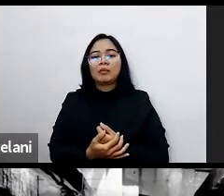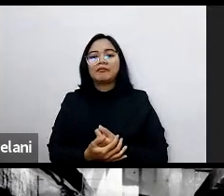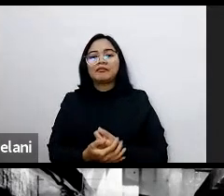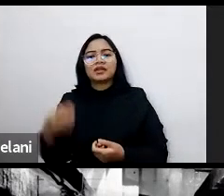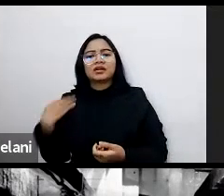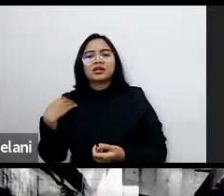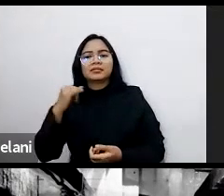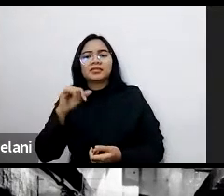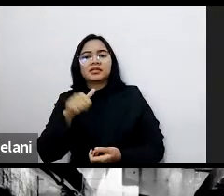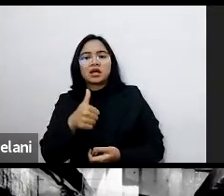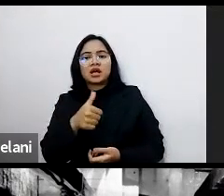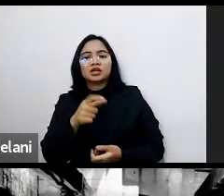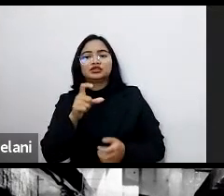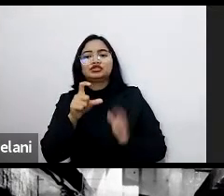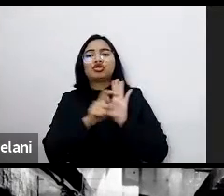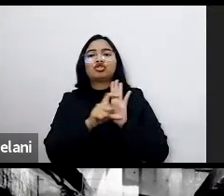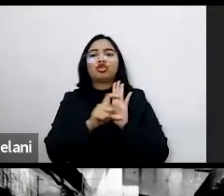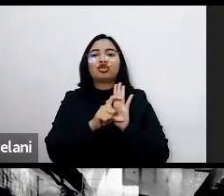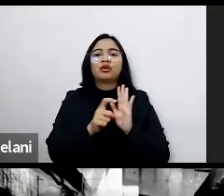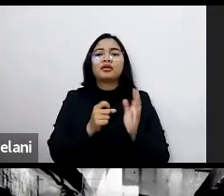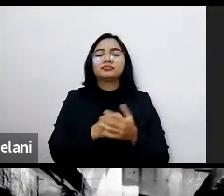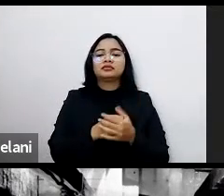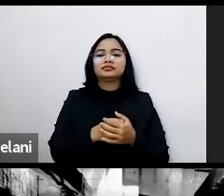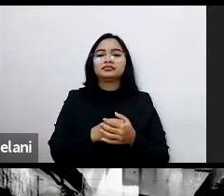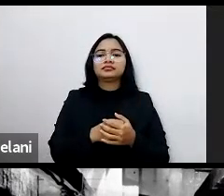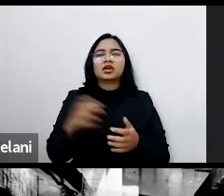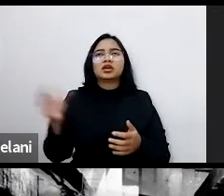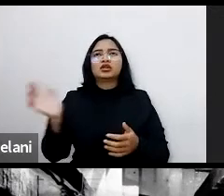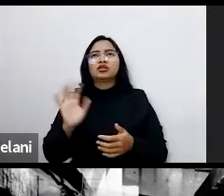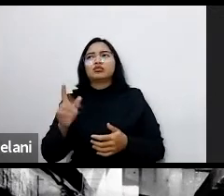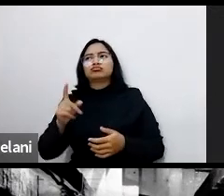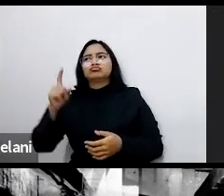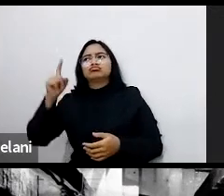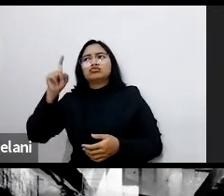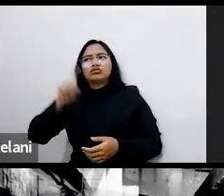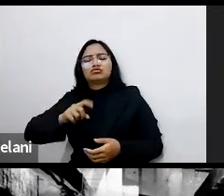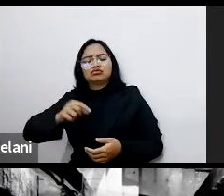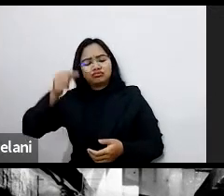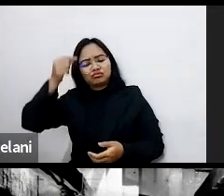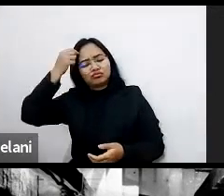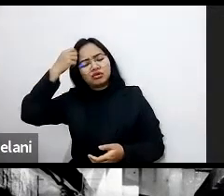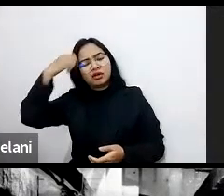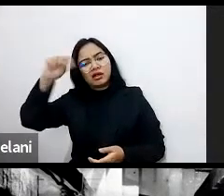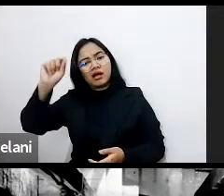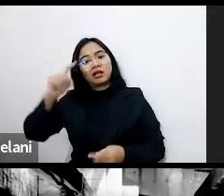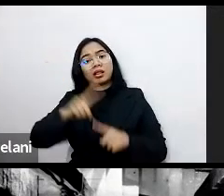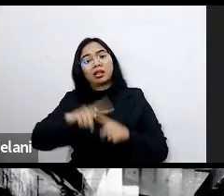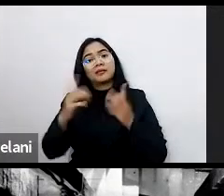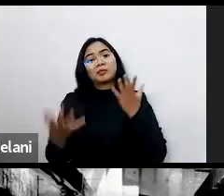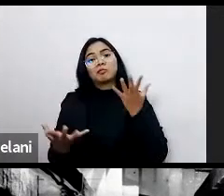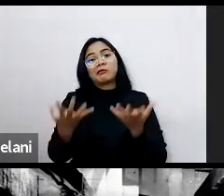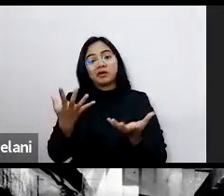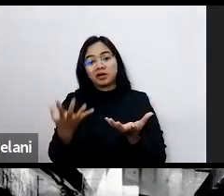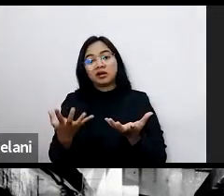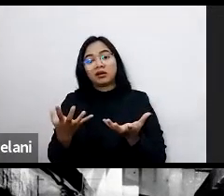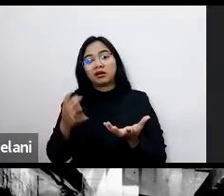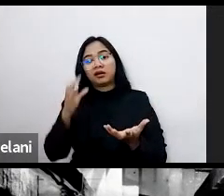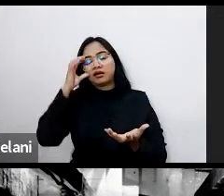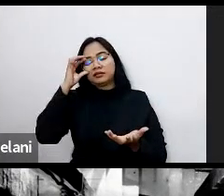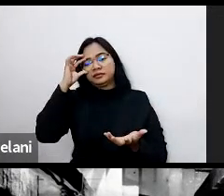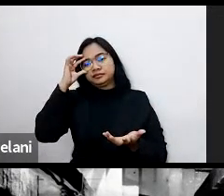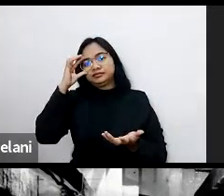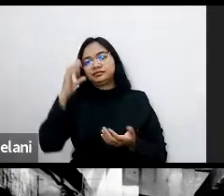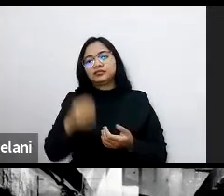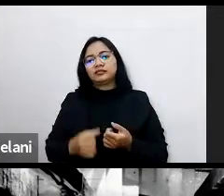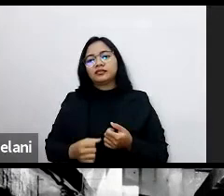yang bisa misalnya tanpa harus mulai dari kuliah tapi dia mungkin apa namanya melatih diri